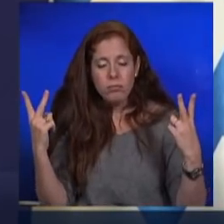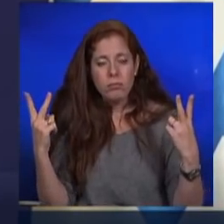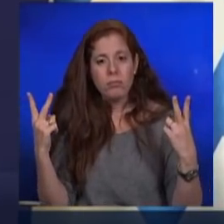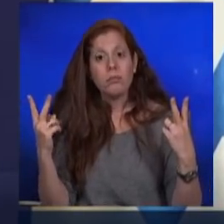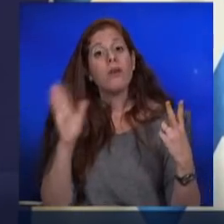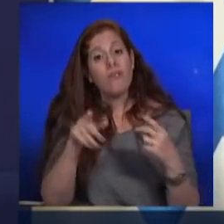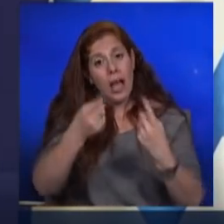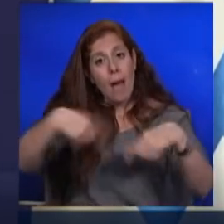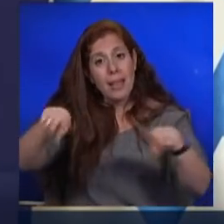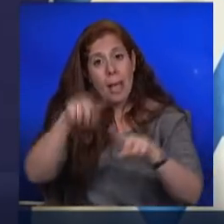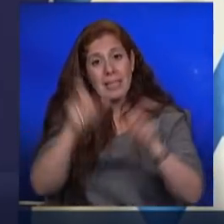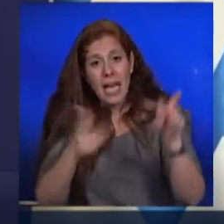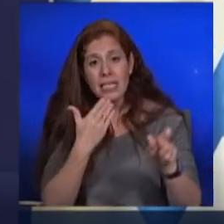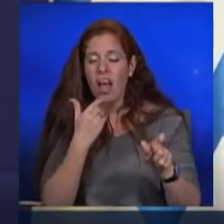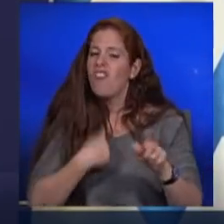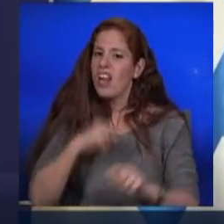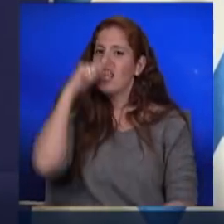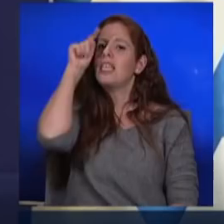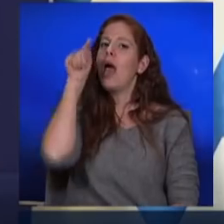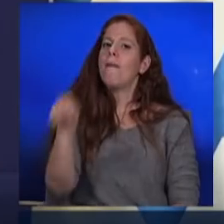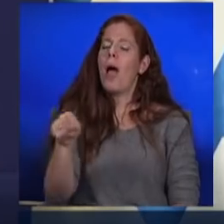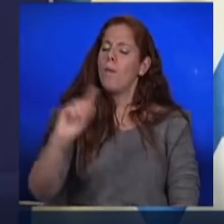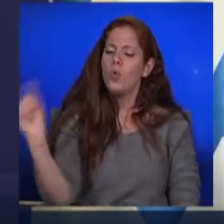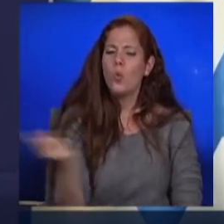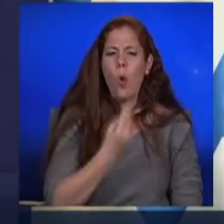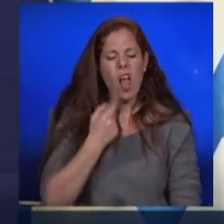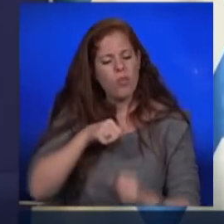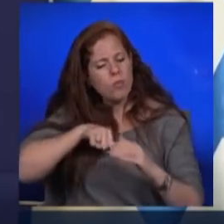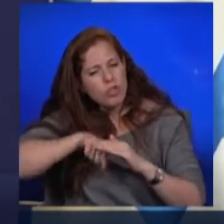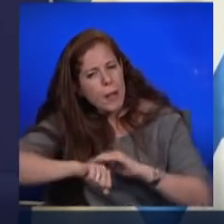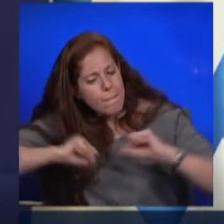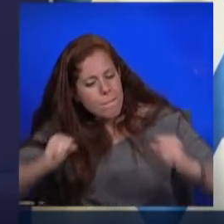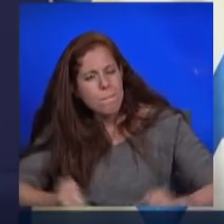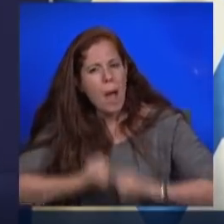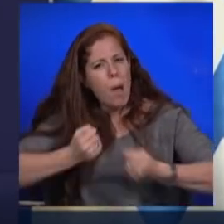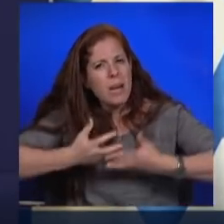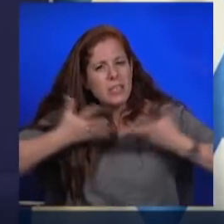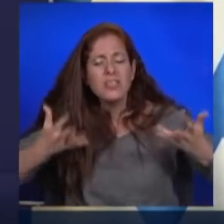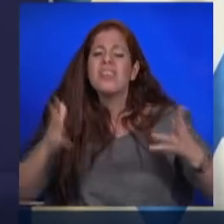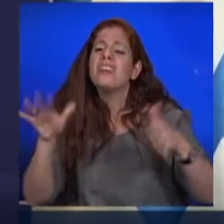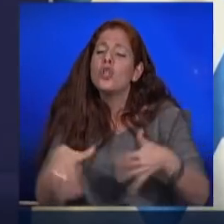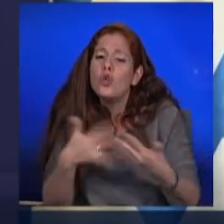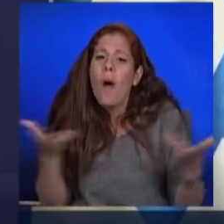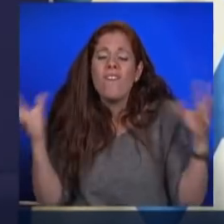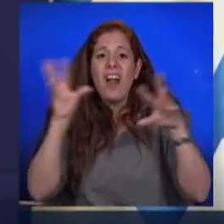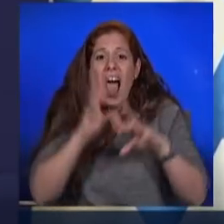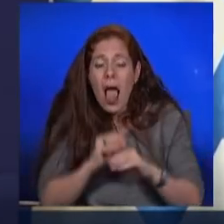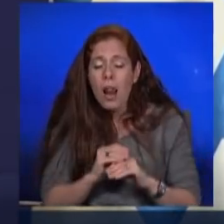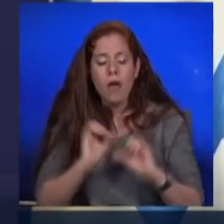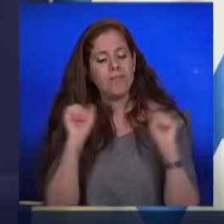אזרחי ישראל, ואני גאה בכם, כולנו משקיעים מאמץ כביר, יום ולילה, להתגבר על